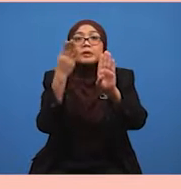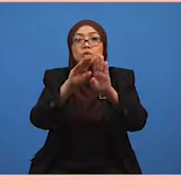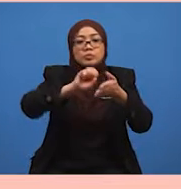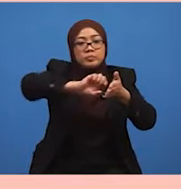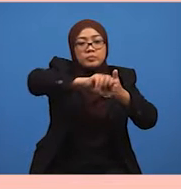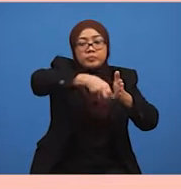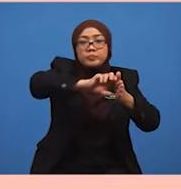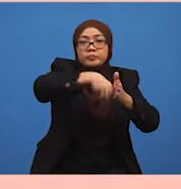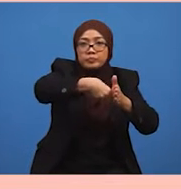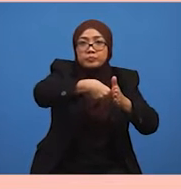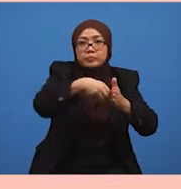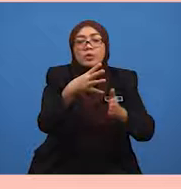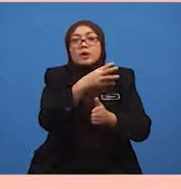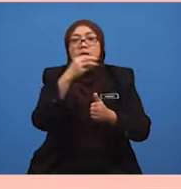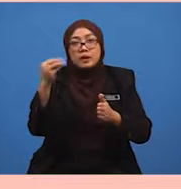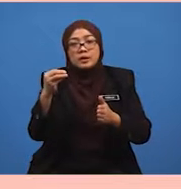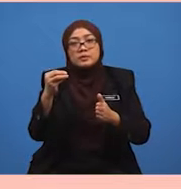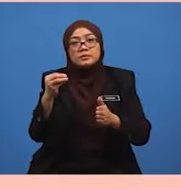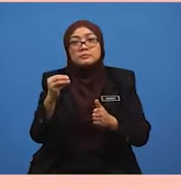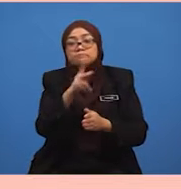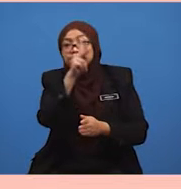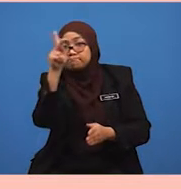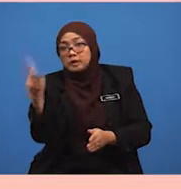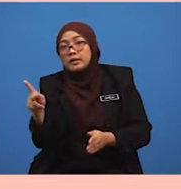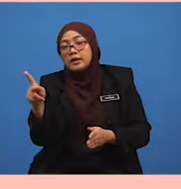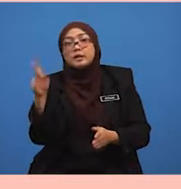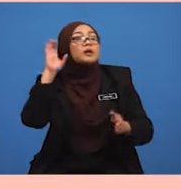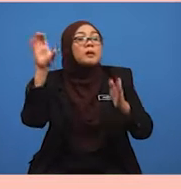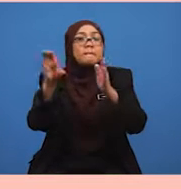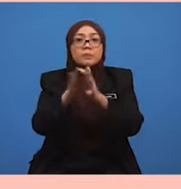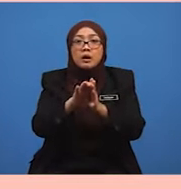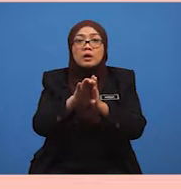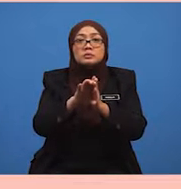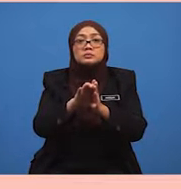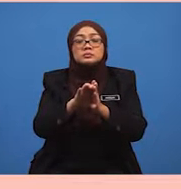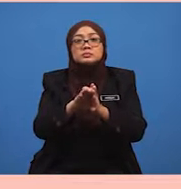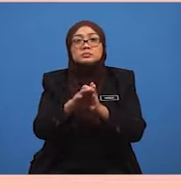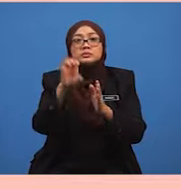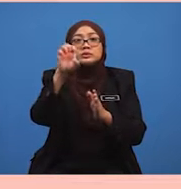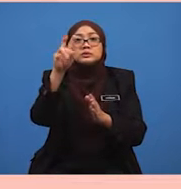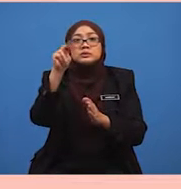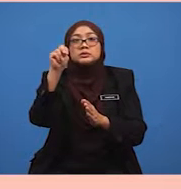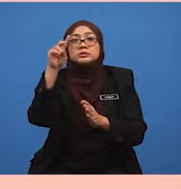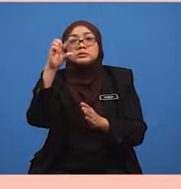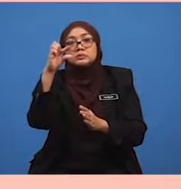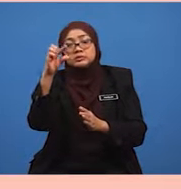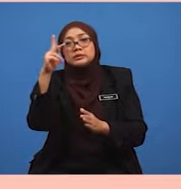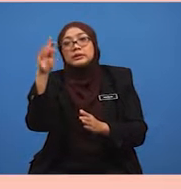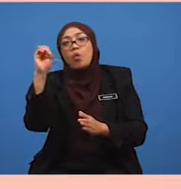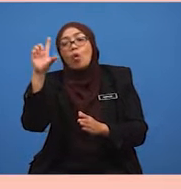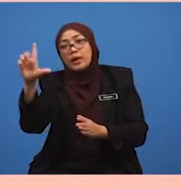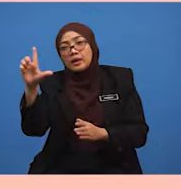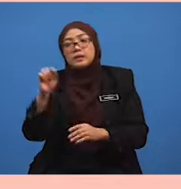engkol yang dipasang pada perigi. Saya harap murid-murid dapat kenal